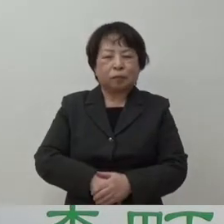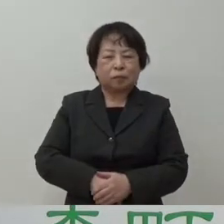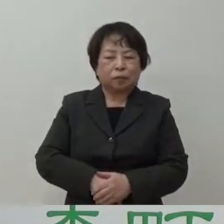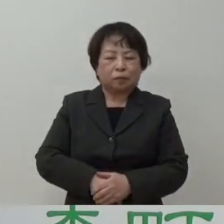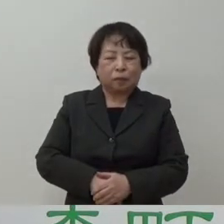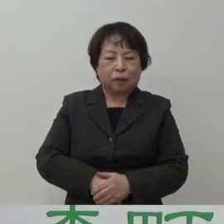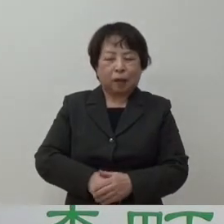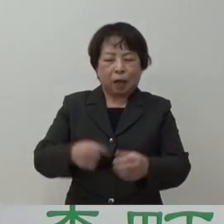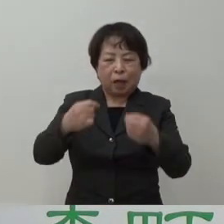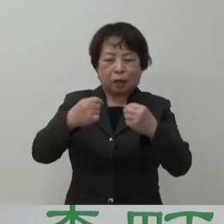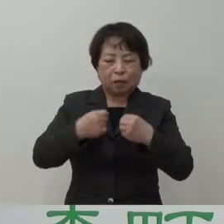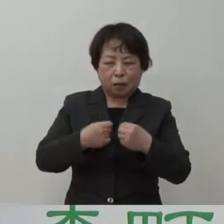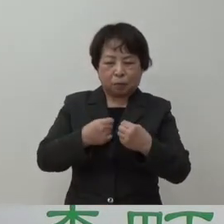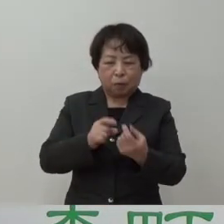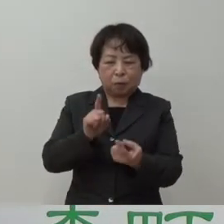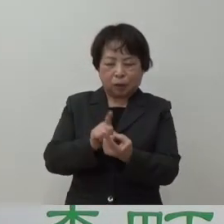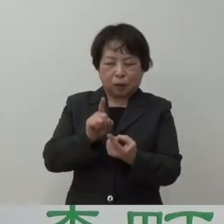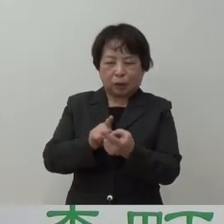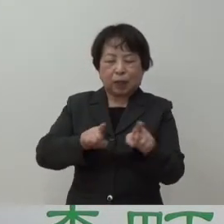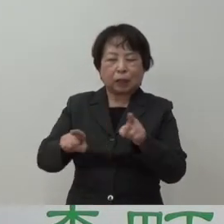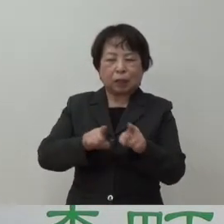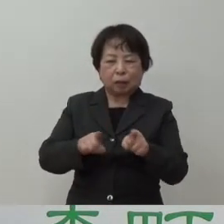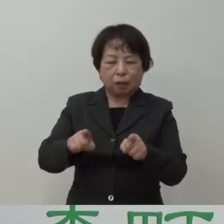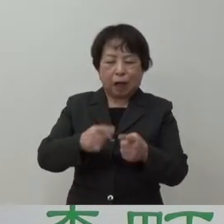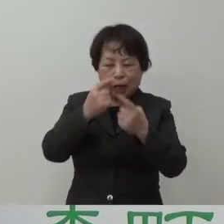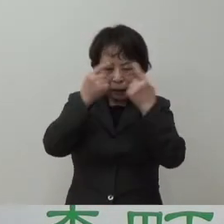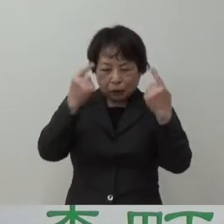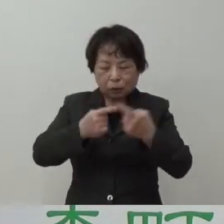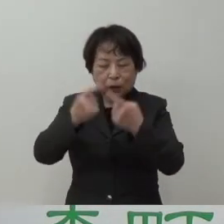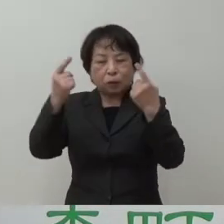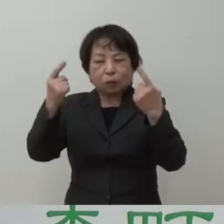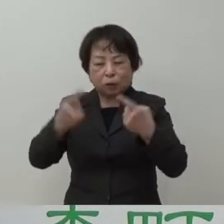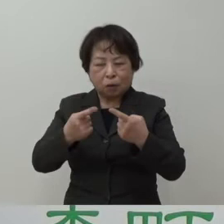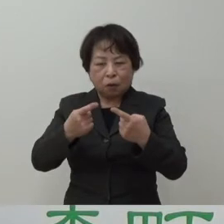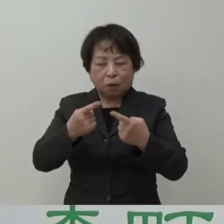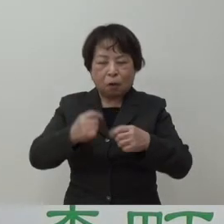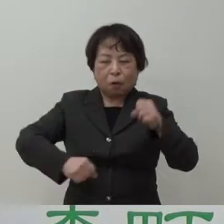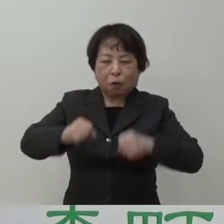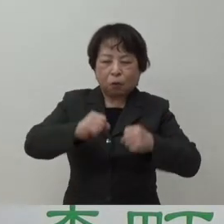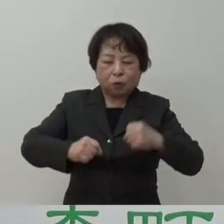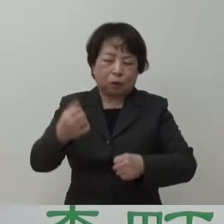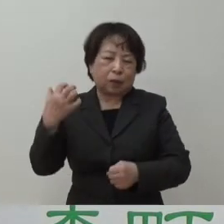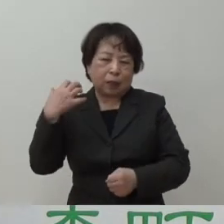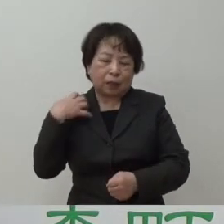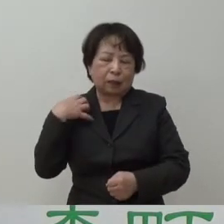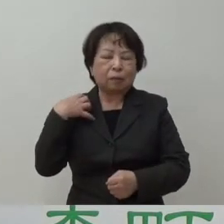感染防止対策はお一人お一人の行動にかかっています。